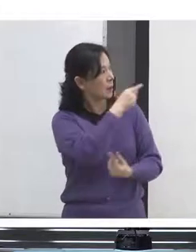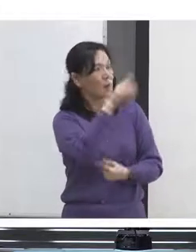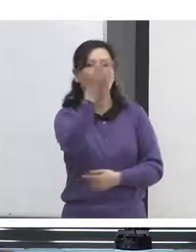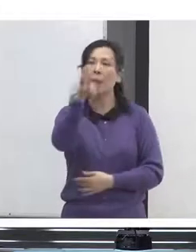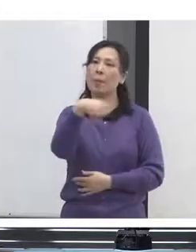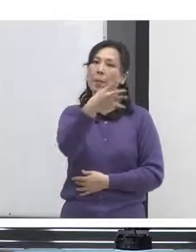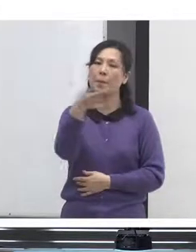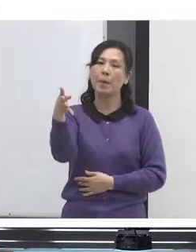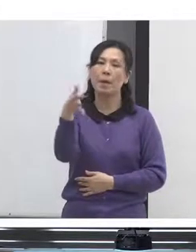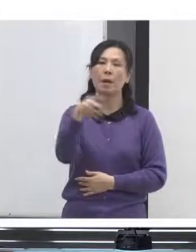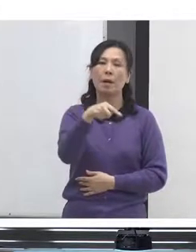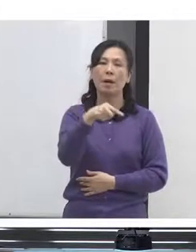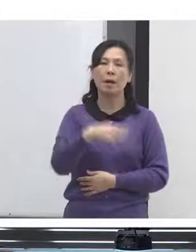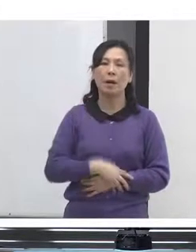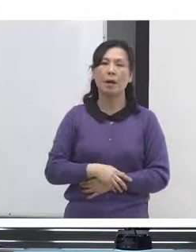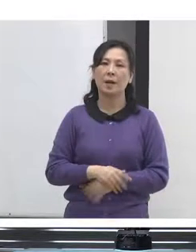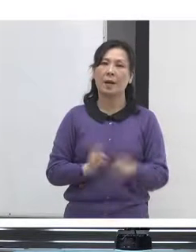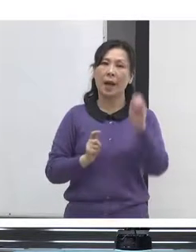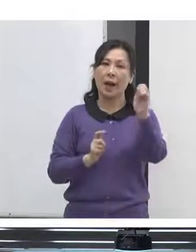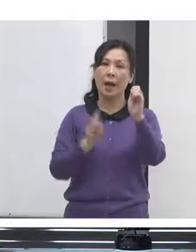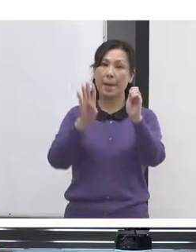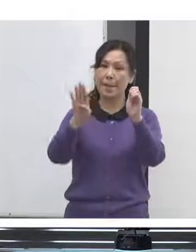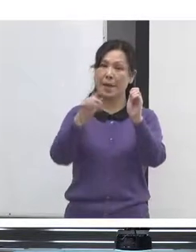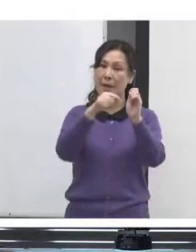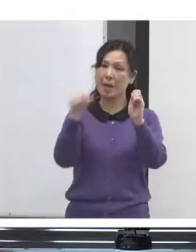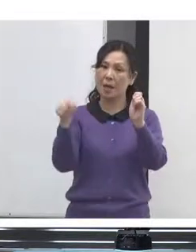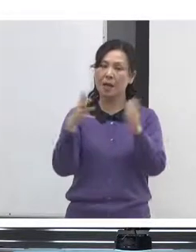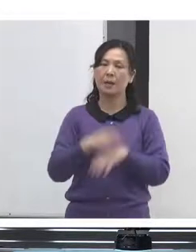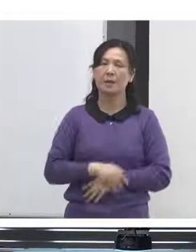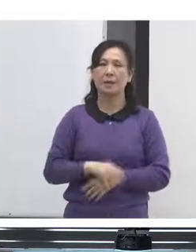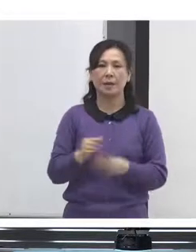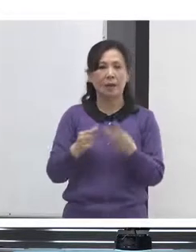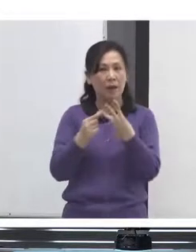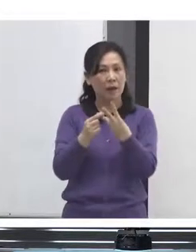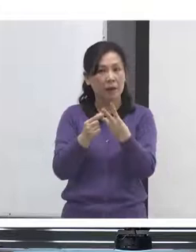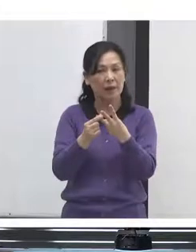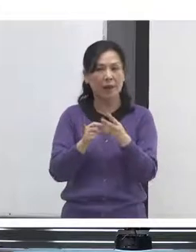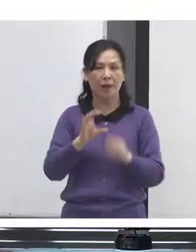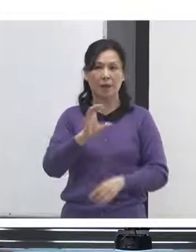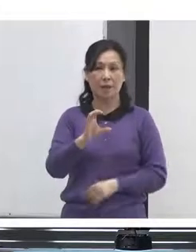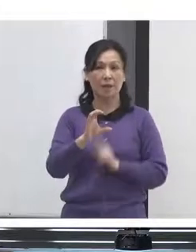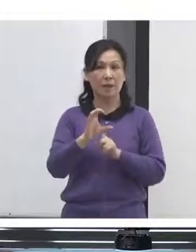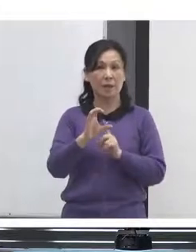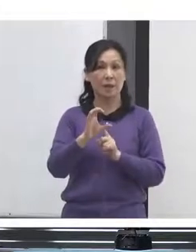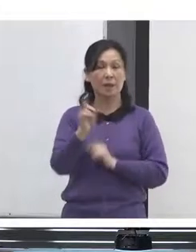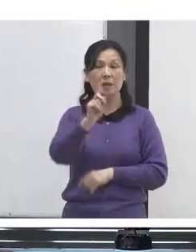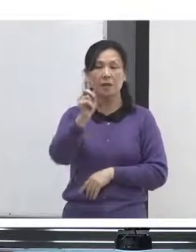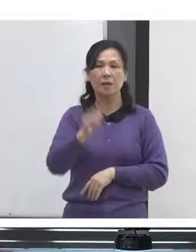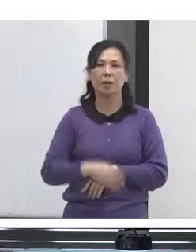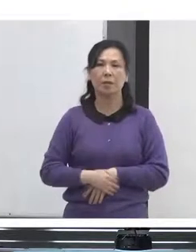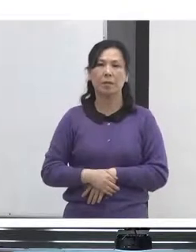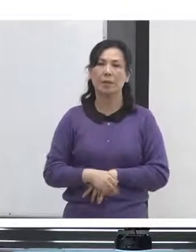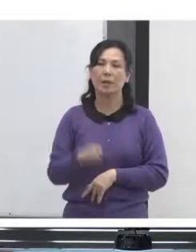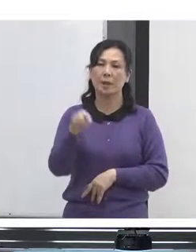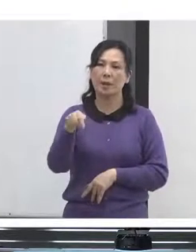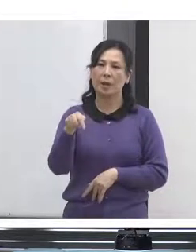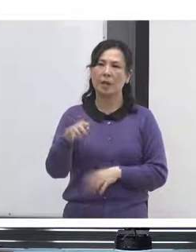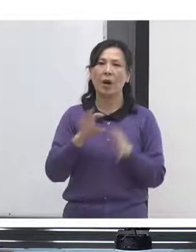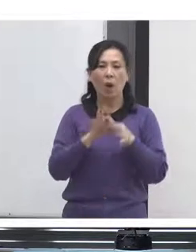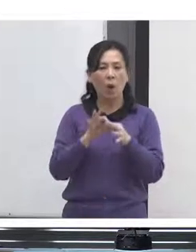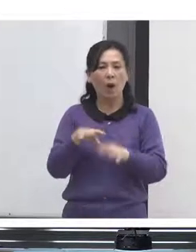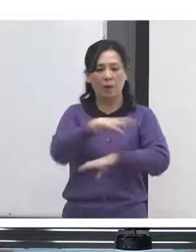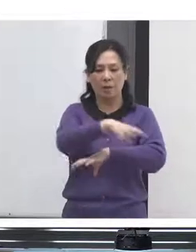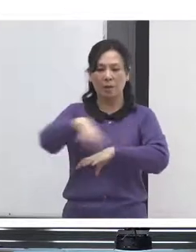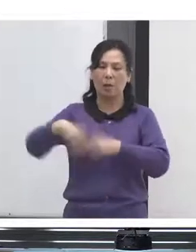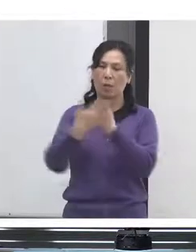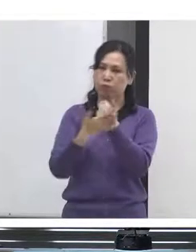accessibility analysis A 跟 B 的这个部分，对。然后在第三个指标呢 ，C 的部分就是我们所谓绿党，就是比较关心环境保